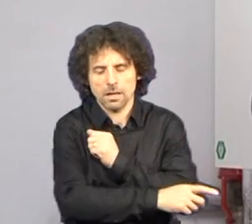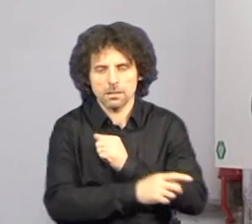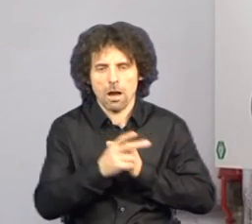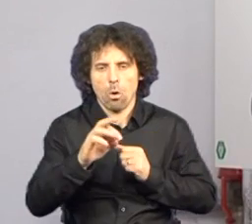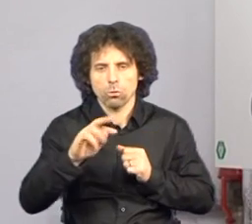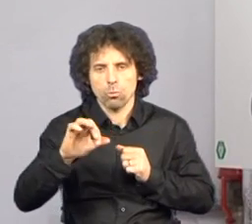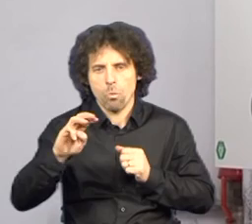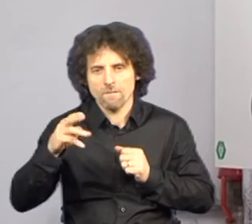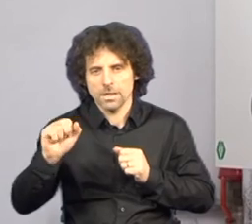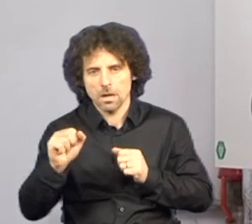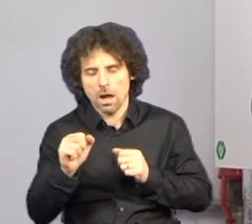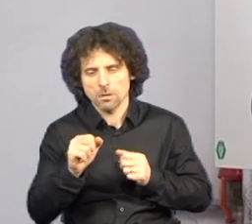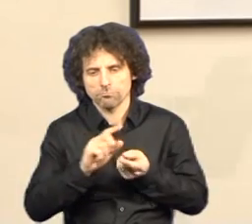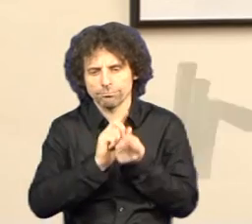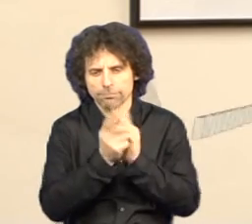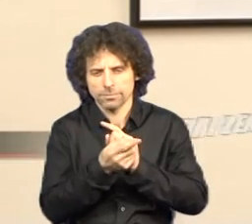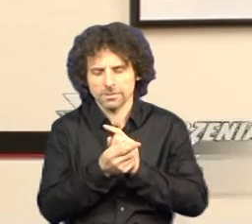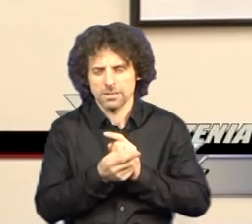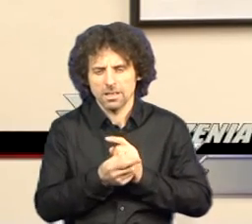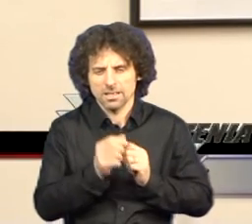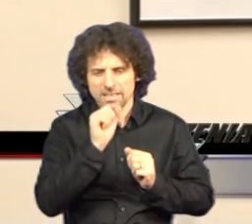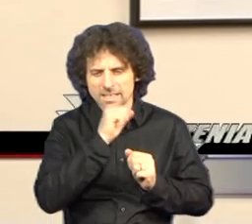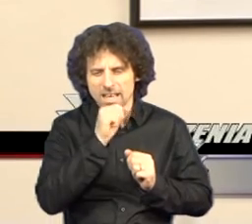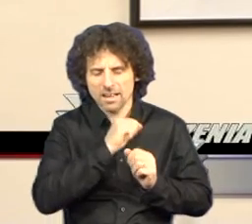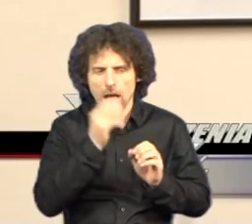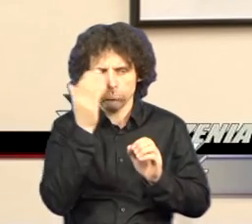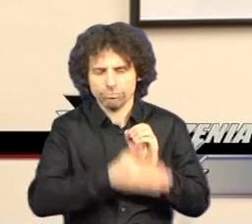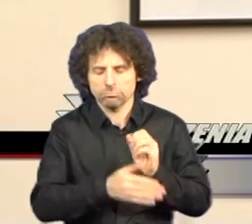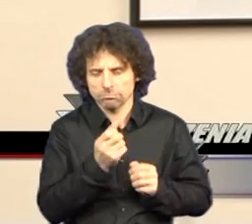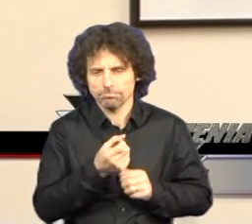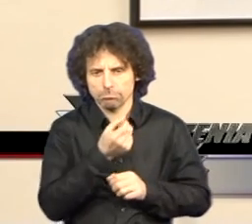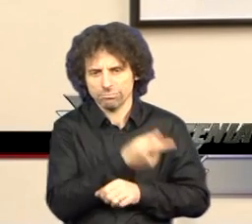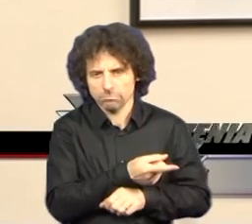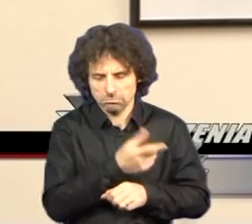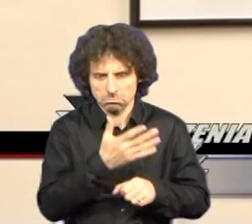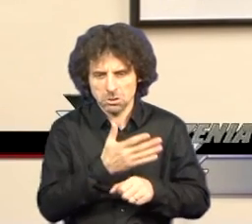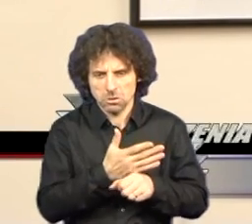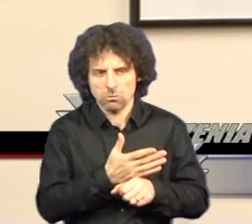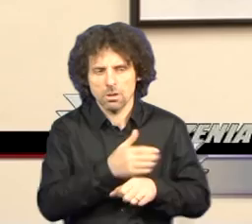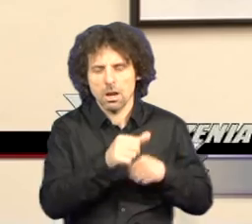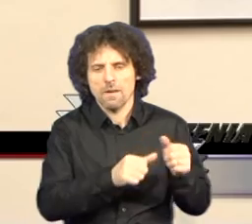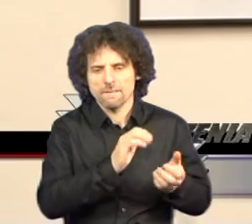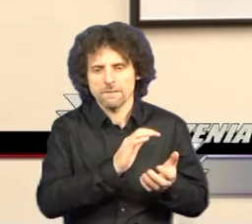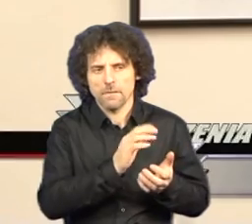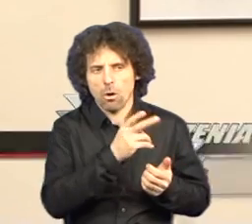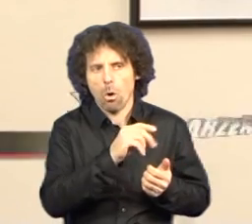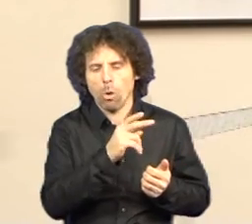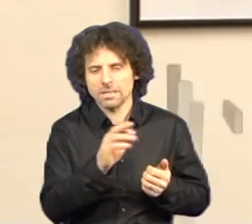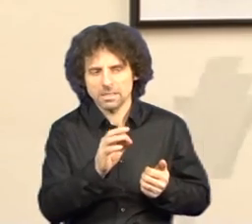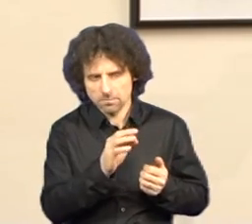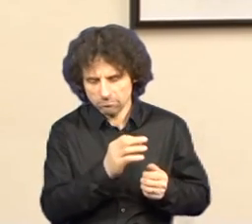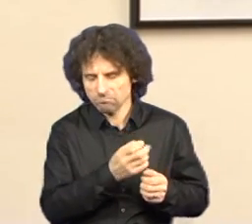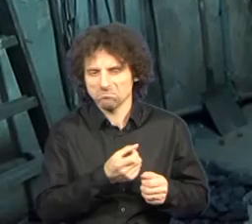najważniejszych elementów modernizacji. Mieliśmy kotłownię starą, ponad 55-letnią na paliwo stałe, czyli na koks,